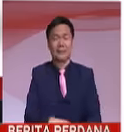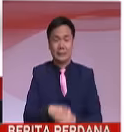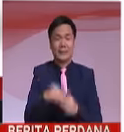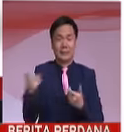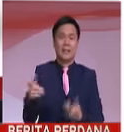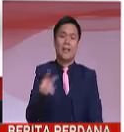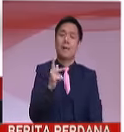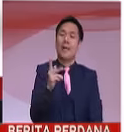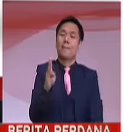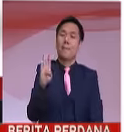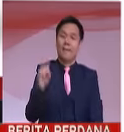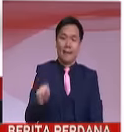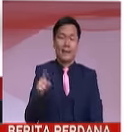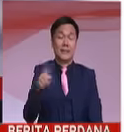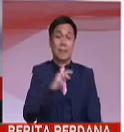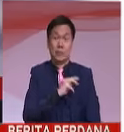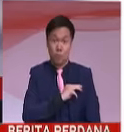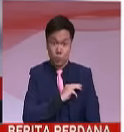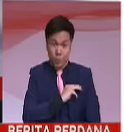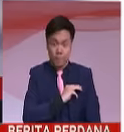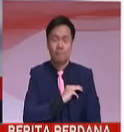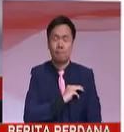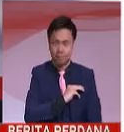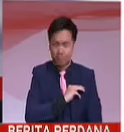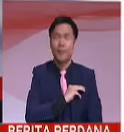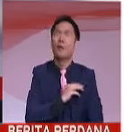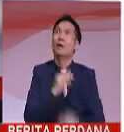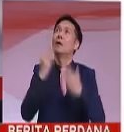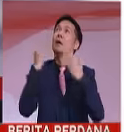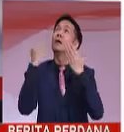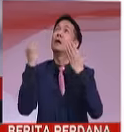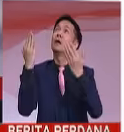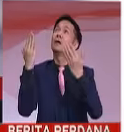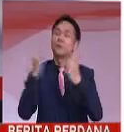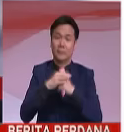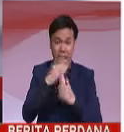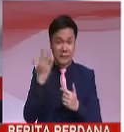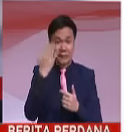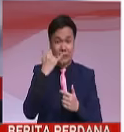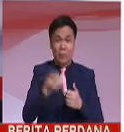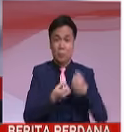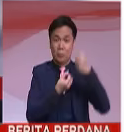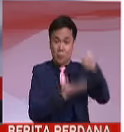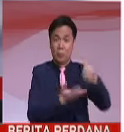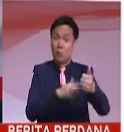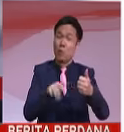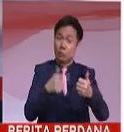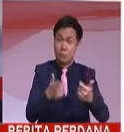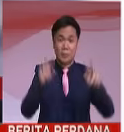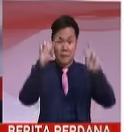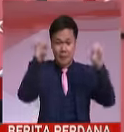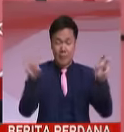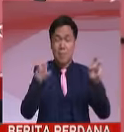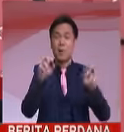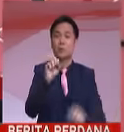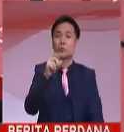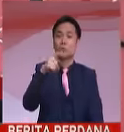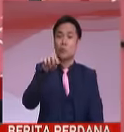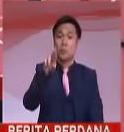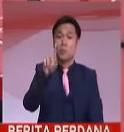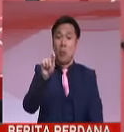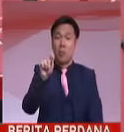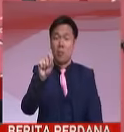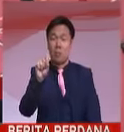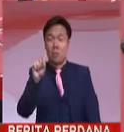dan sukan dachau nanya American tutup bersyukur apabila cadangan modal gelembung sukan sport fabel telah diluluskan